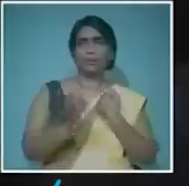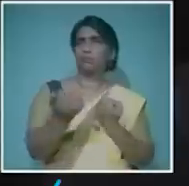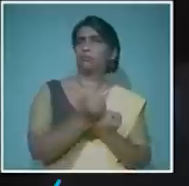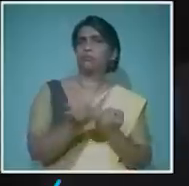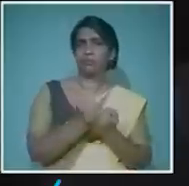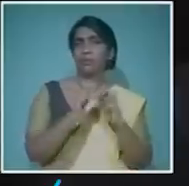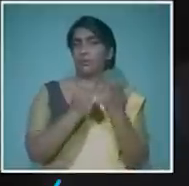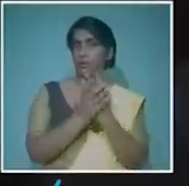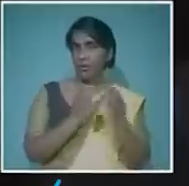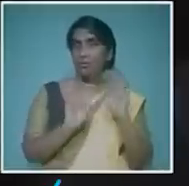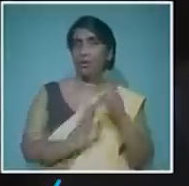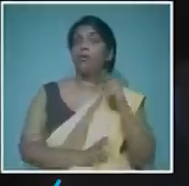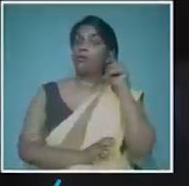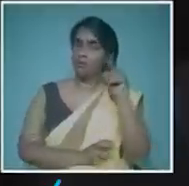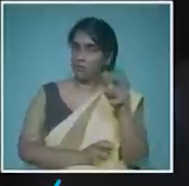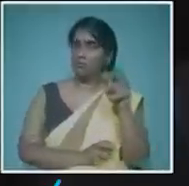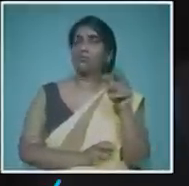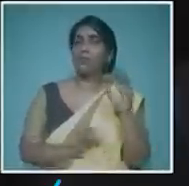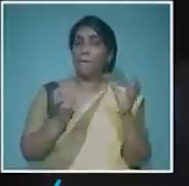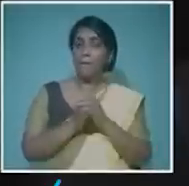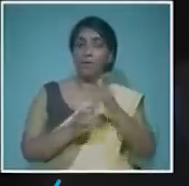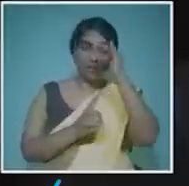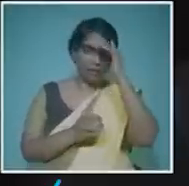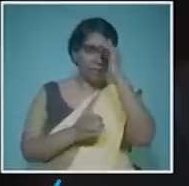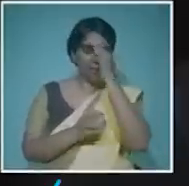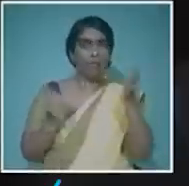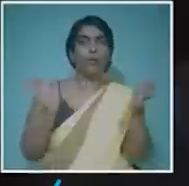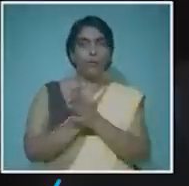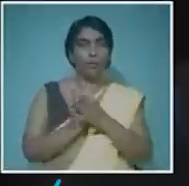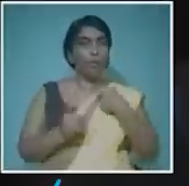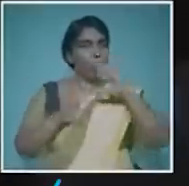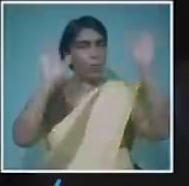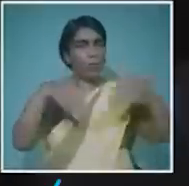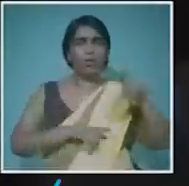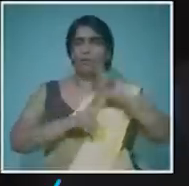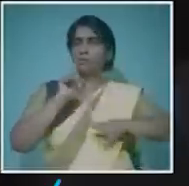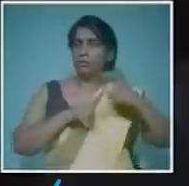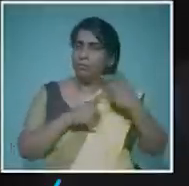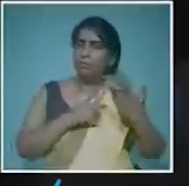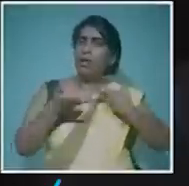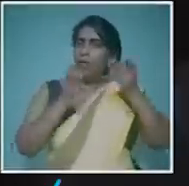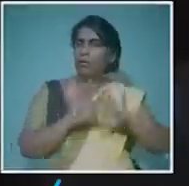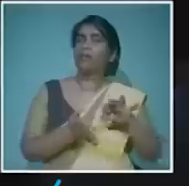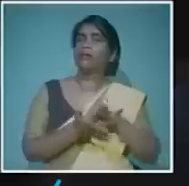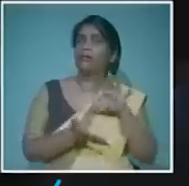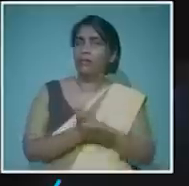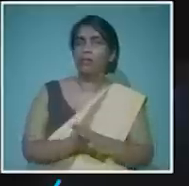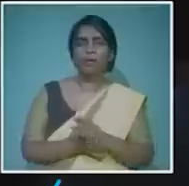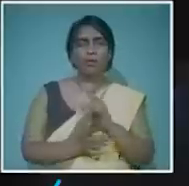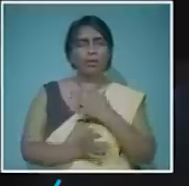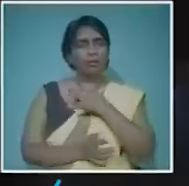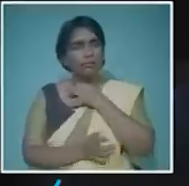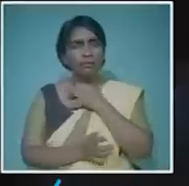කළා විසඳුවා වගේ මම කියන්නේ ඔබතුමා පක්ෂ නායකයන් එක අපිත් කැඳවල සාකච්ඡා කළා මේකට අවසාන තීන්දුවක් ගන්න